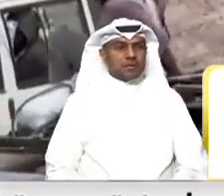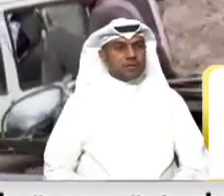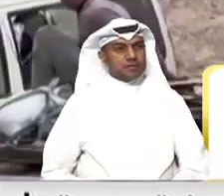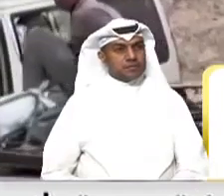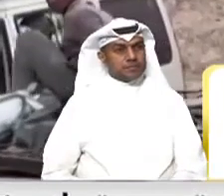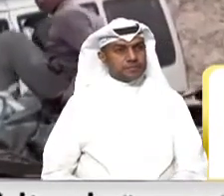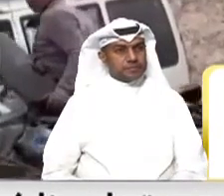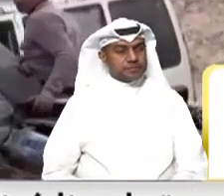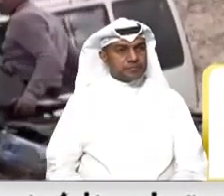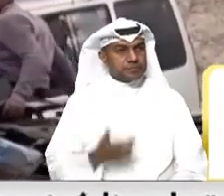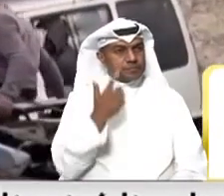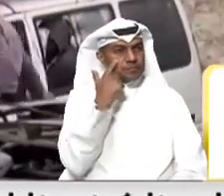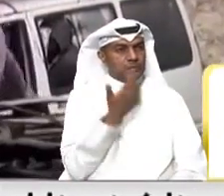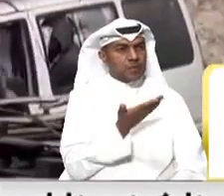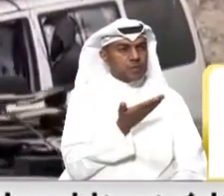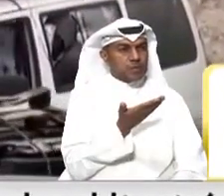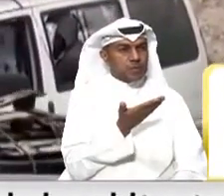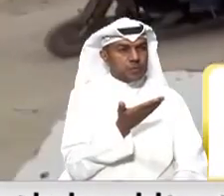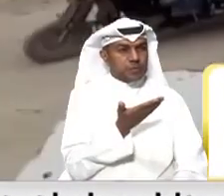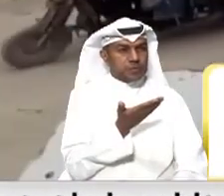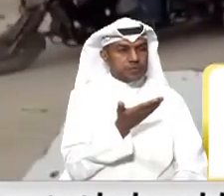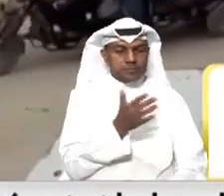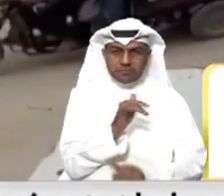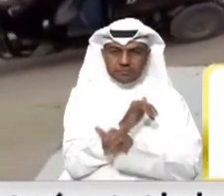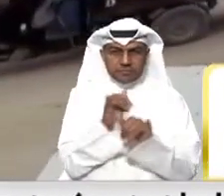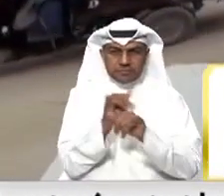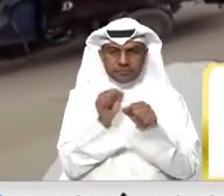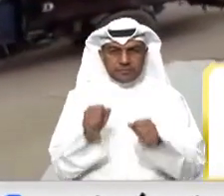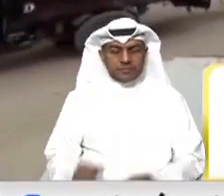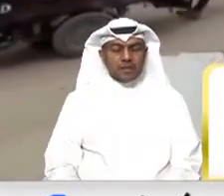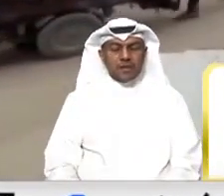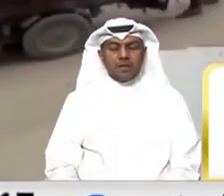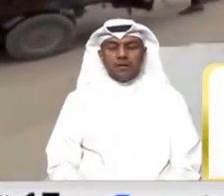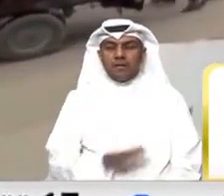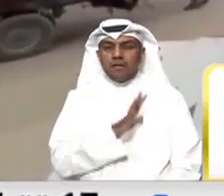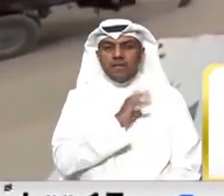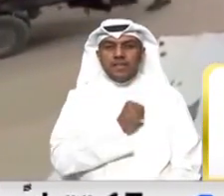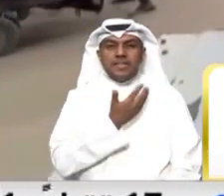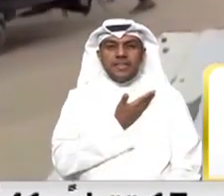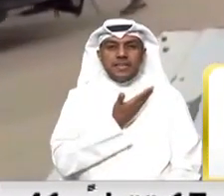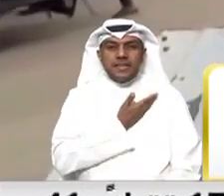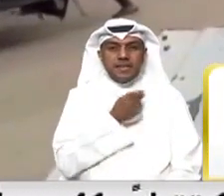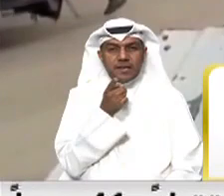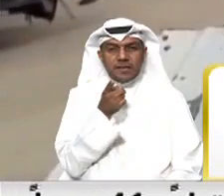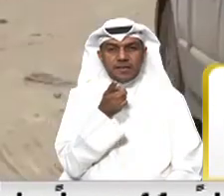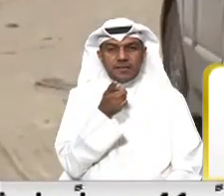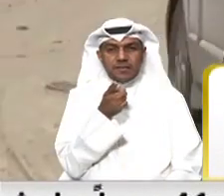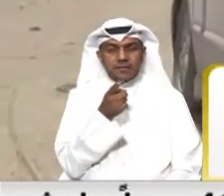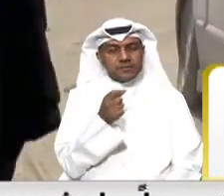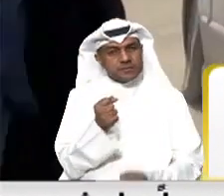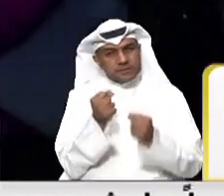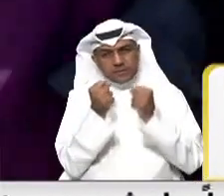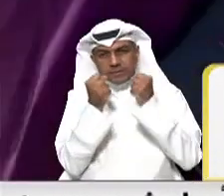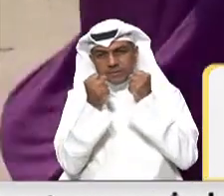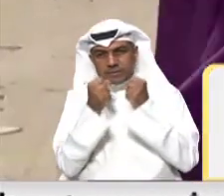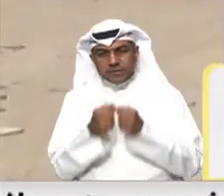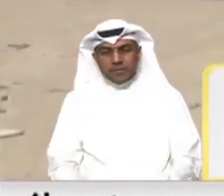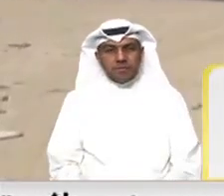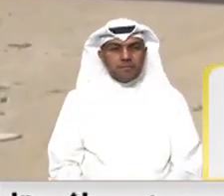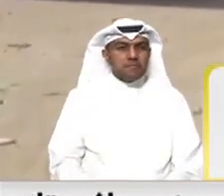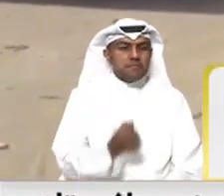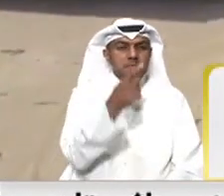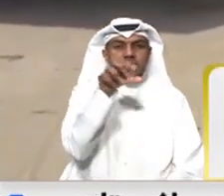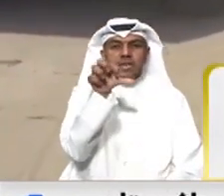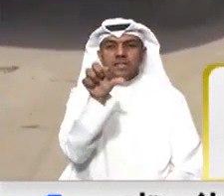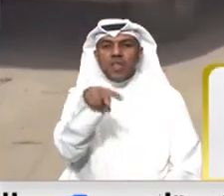الاطفال الايام تاتي ثقيله على سكان قطاع غزه وهم يتجرعون وزر 89 يوما